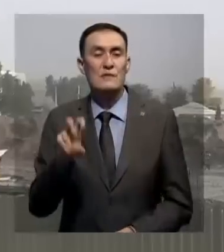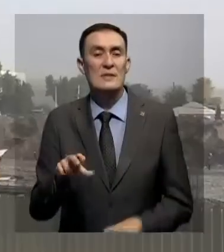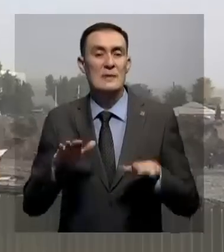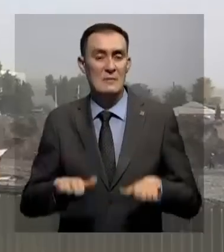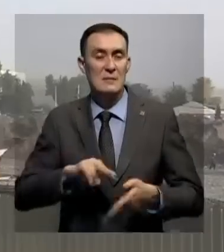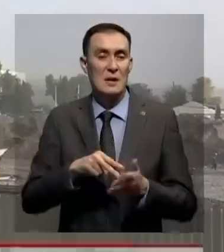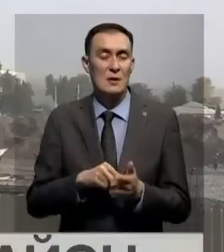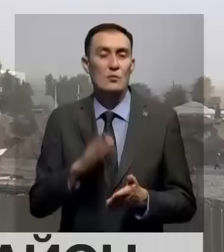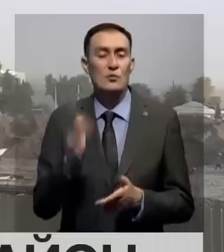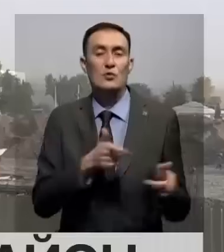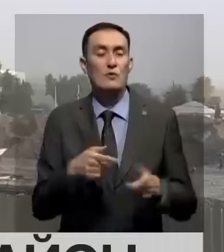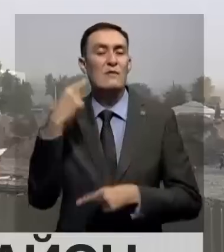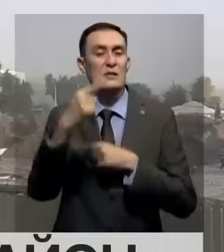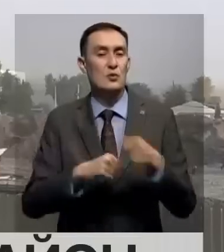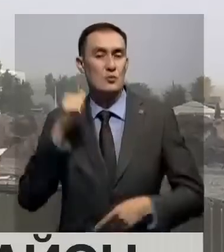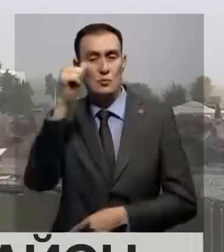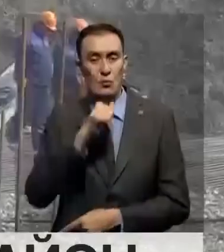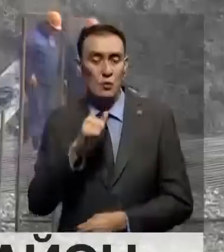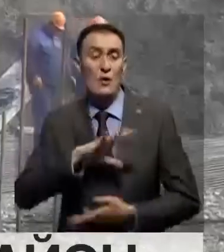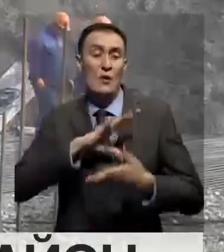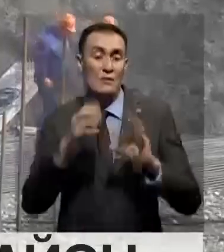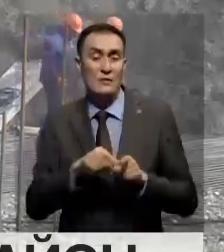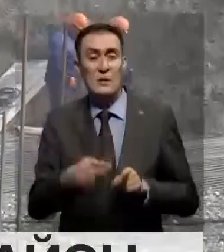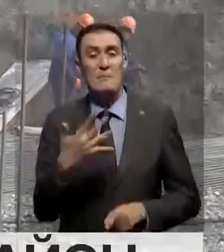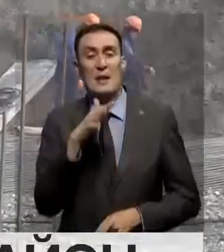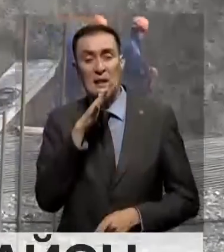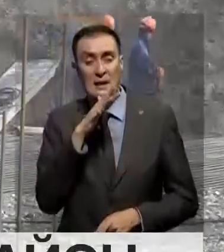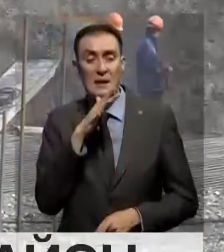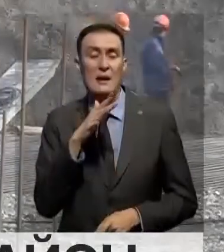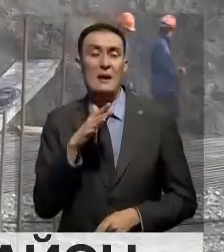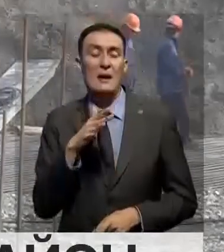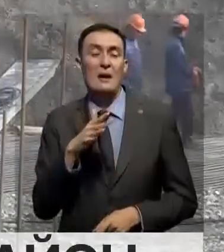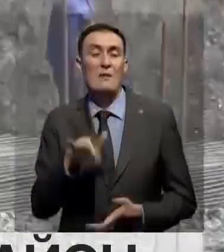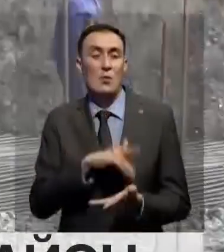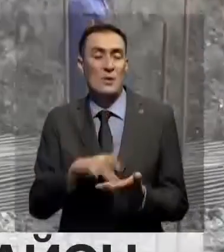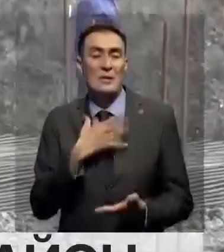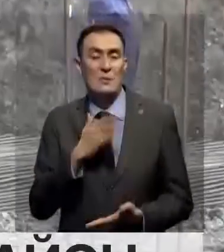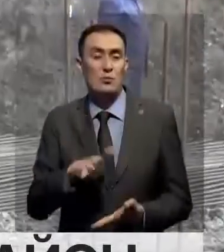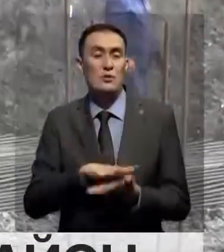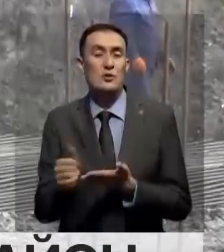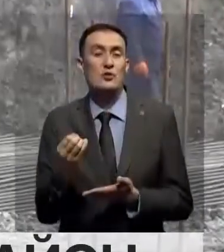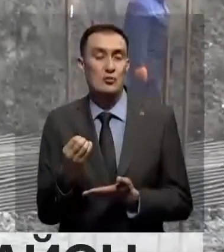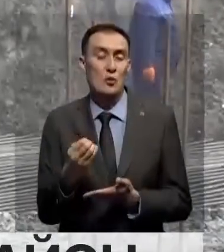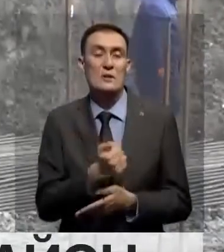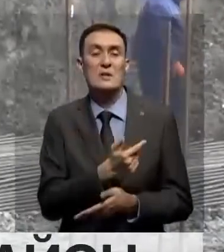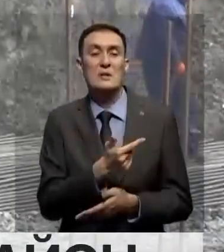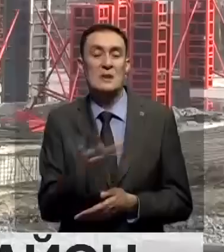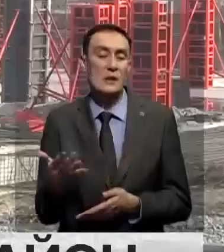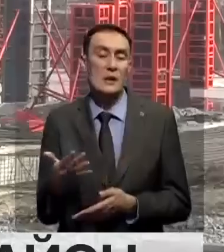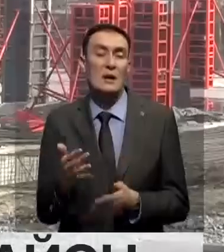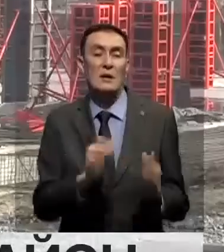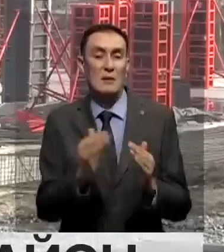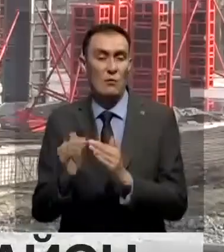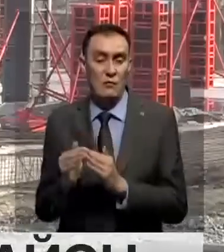1200 мест планируют сдать уже в следующем году. В целом, в течение 5 лет в левобережной части города планируют снести еще несколько